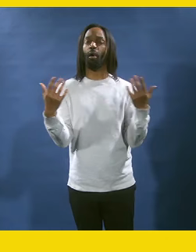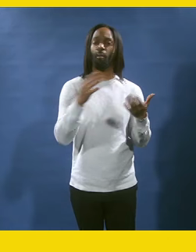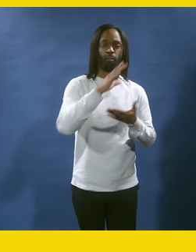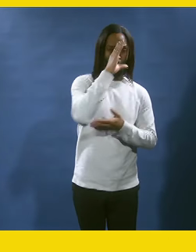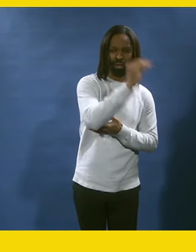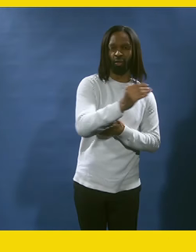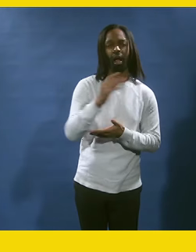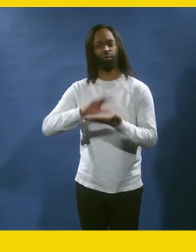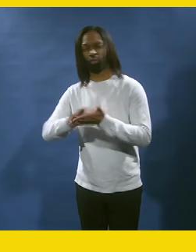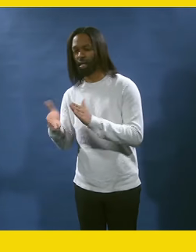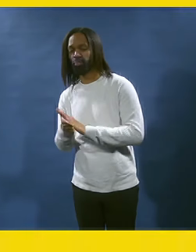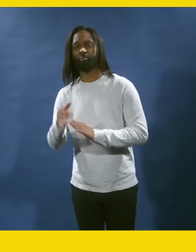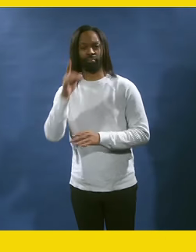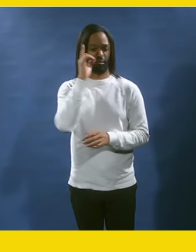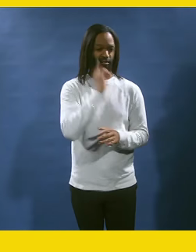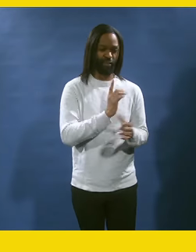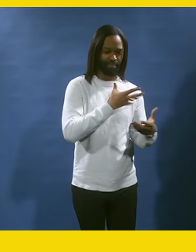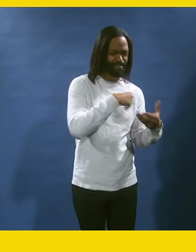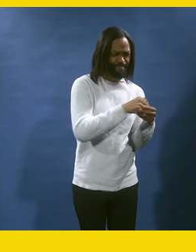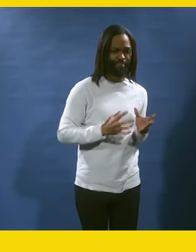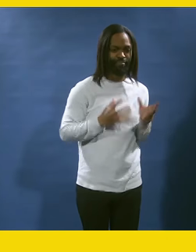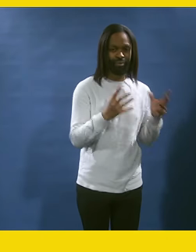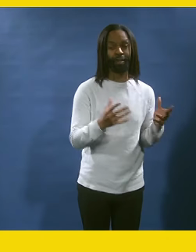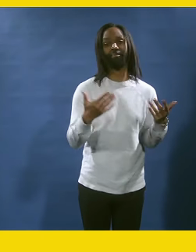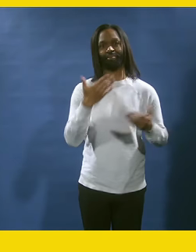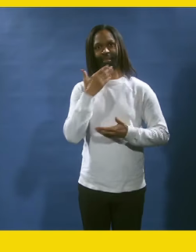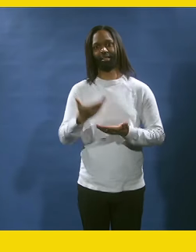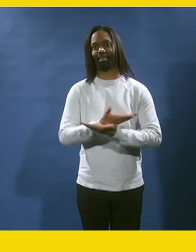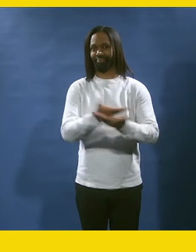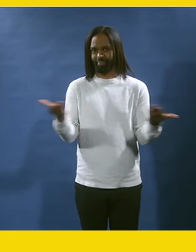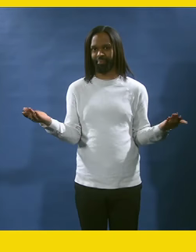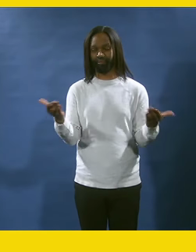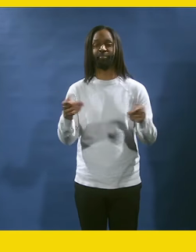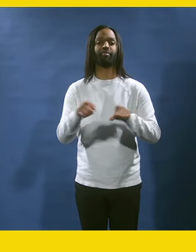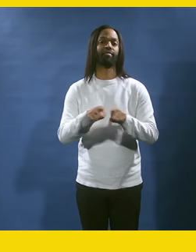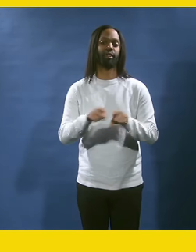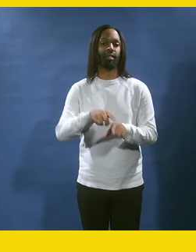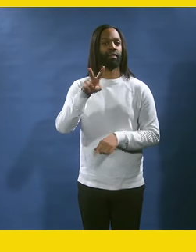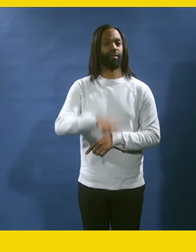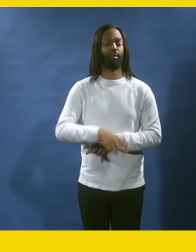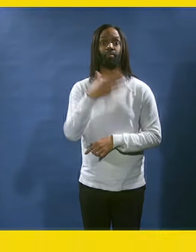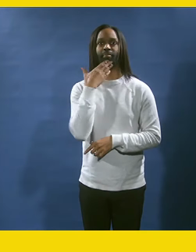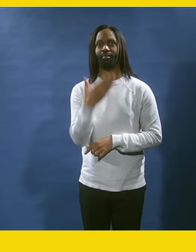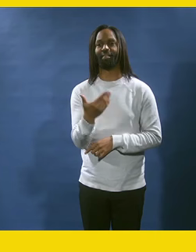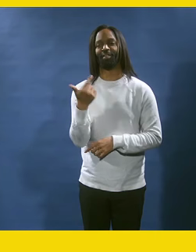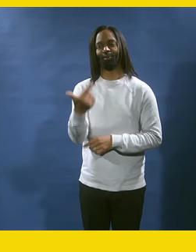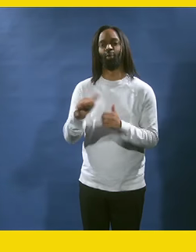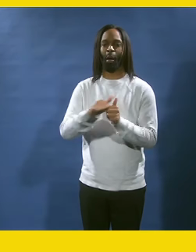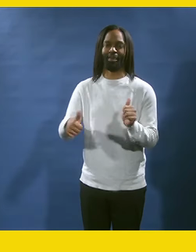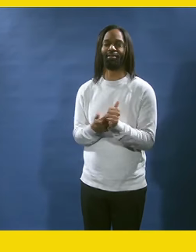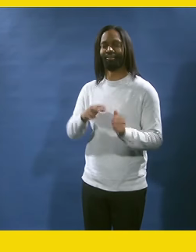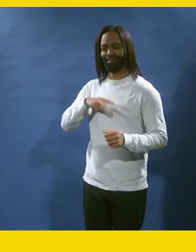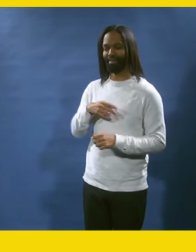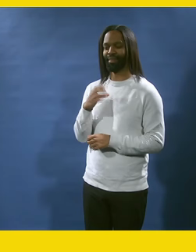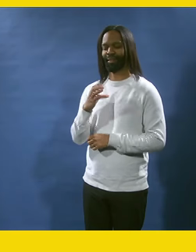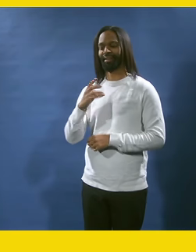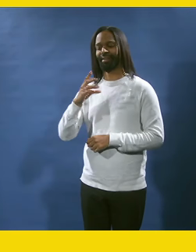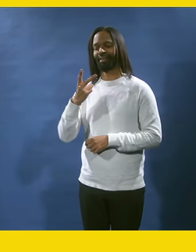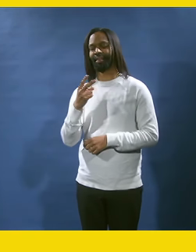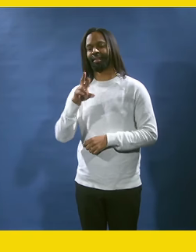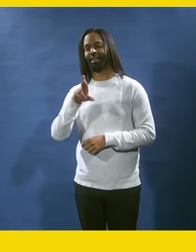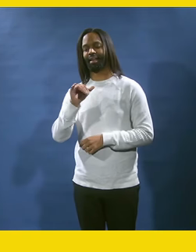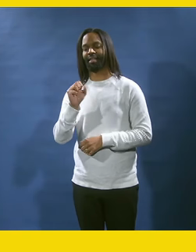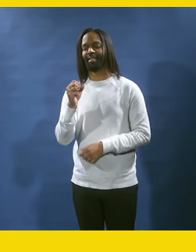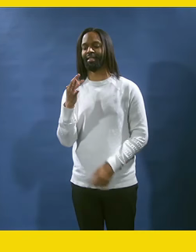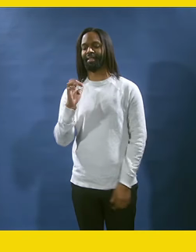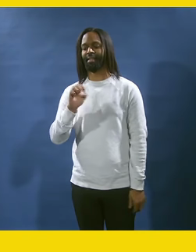associations, femmes engagées, merci, avec un remerciement particulier à mes deux adjointes, Christelle Vider, que j'ai déjà citée tout